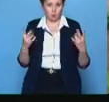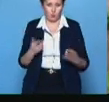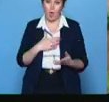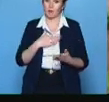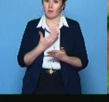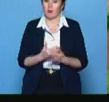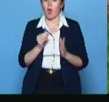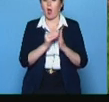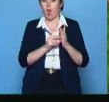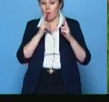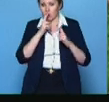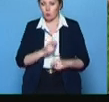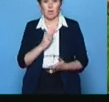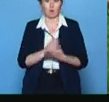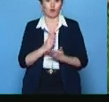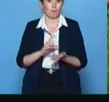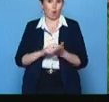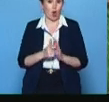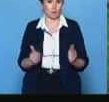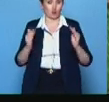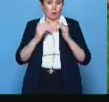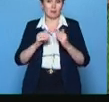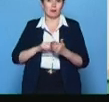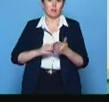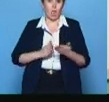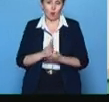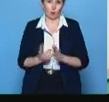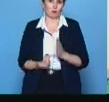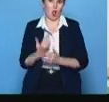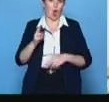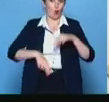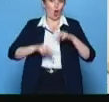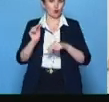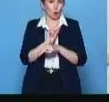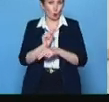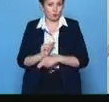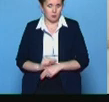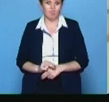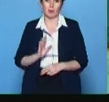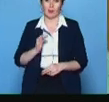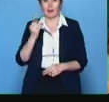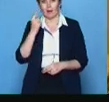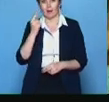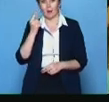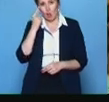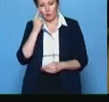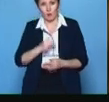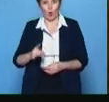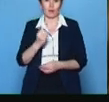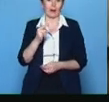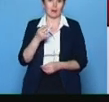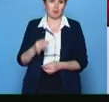имеющихся помещений с целью реконструкции под жилье для переселенцев. Игринский район, Сарапул и Глазов уже подготовили свои